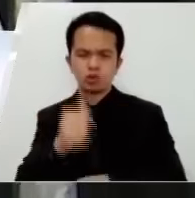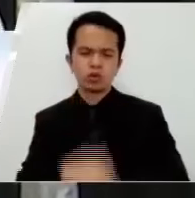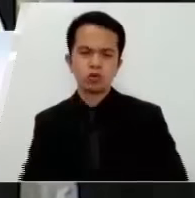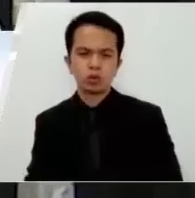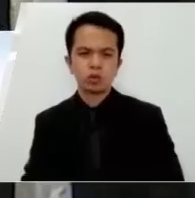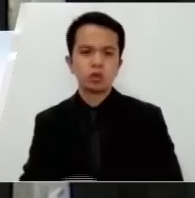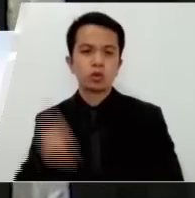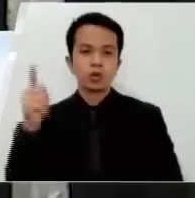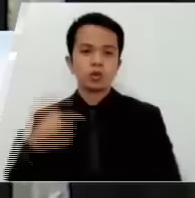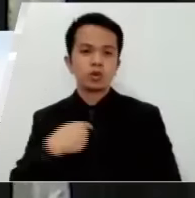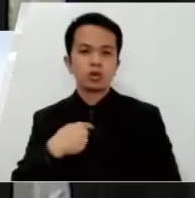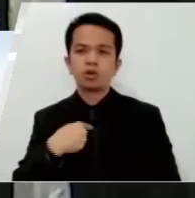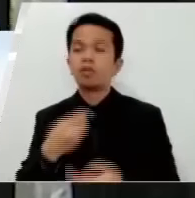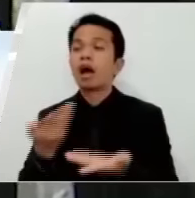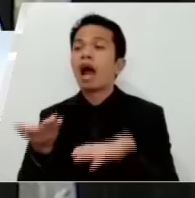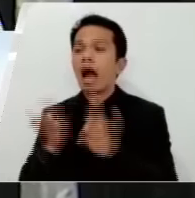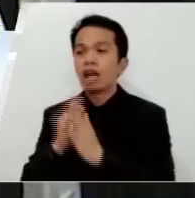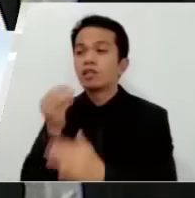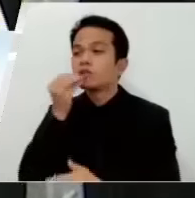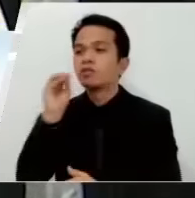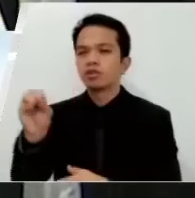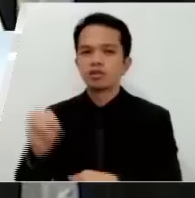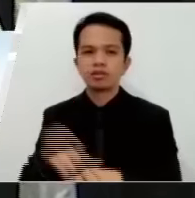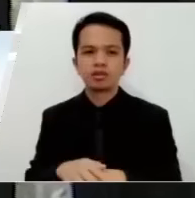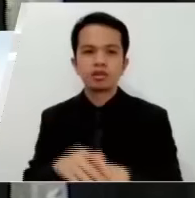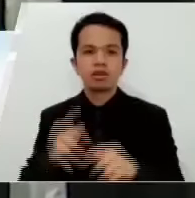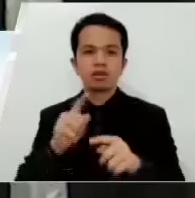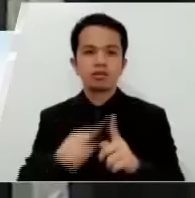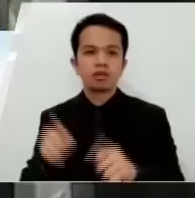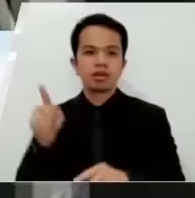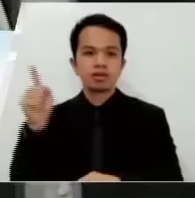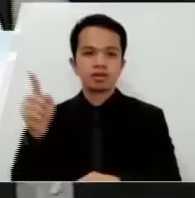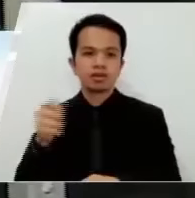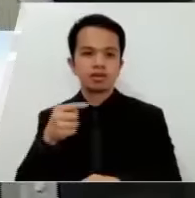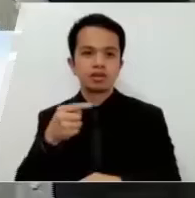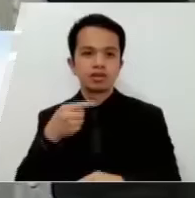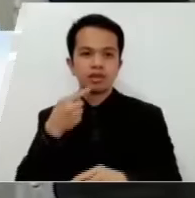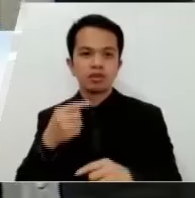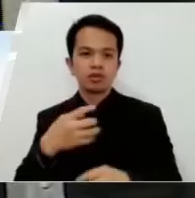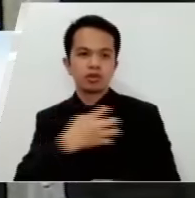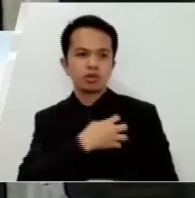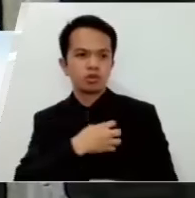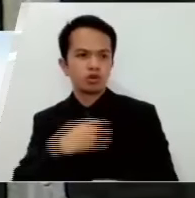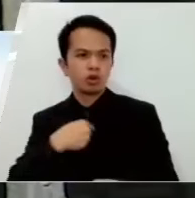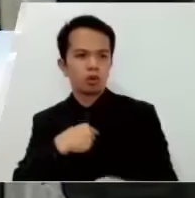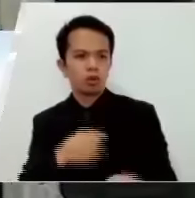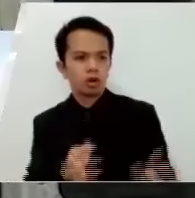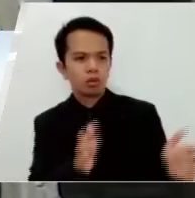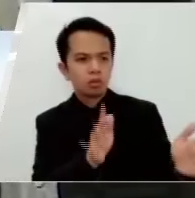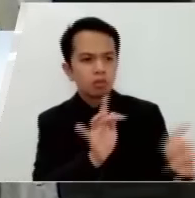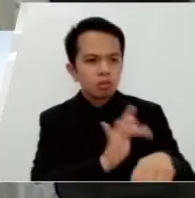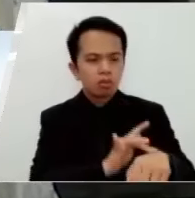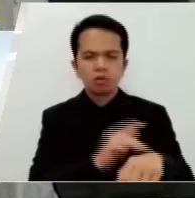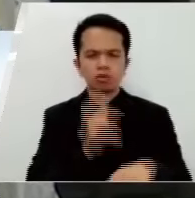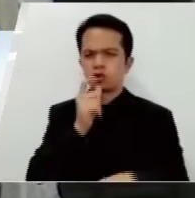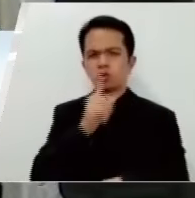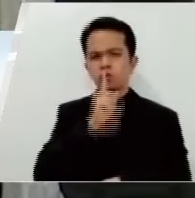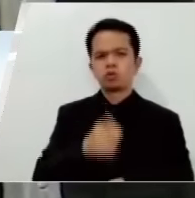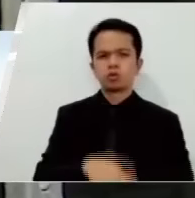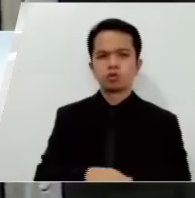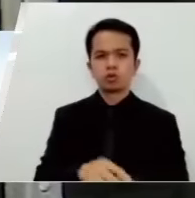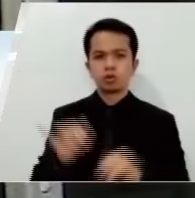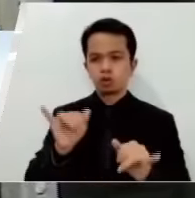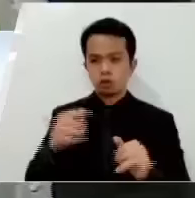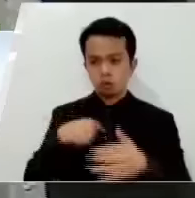ko. Banda ulit sinabi niya dito sa polis, hinawakan ko daw yung balakan niya. Hindi naman totoo. Tsaka pinasok ko daw sa unit